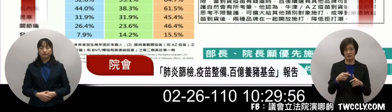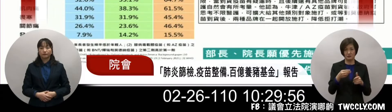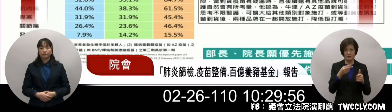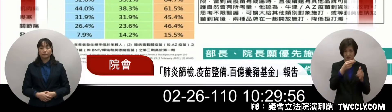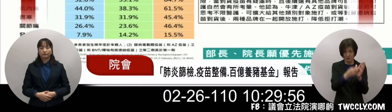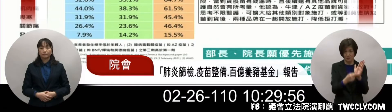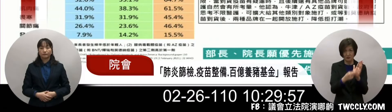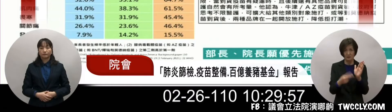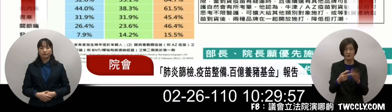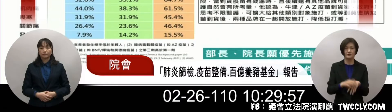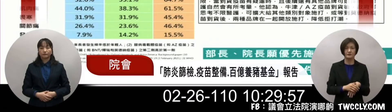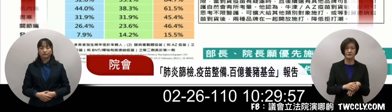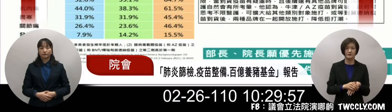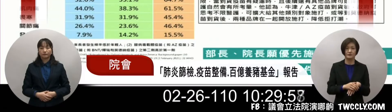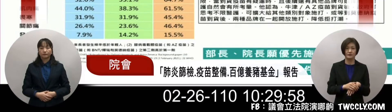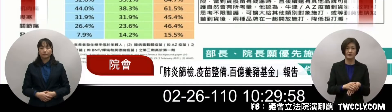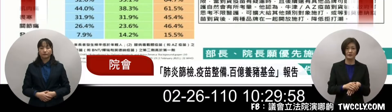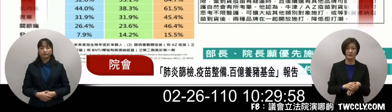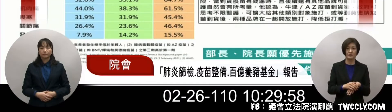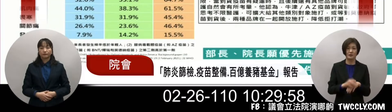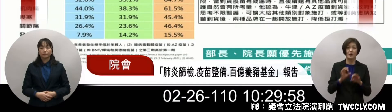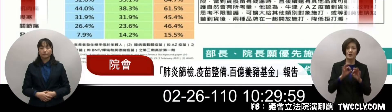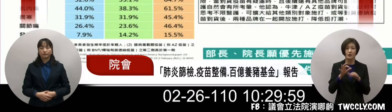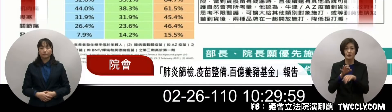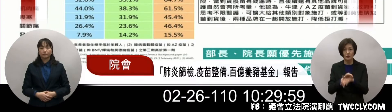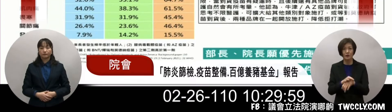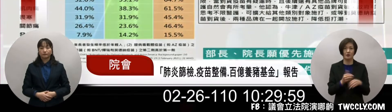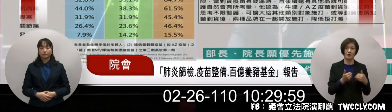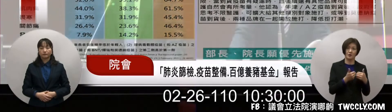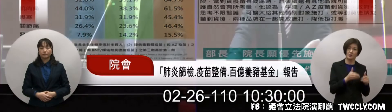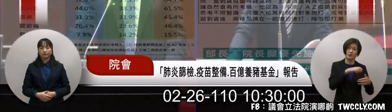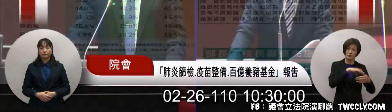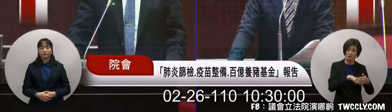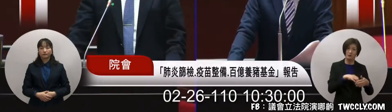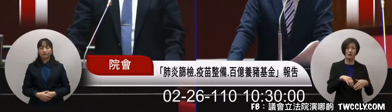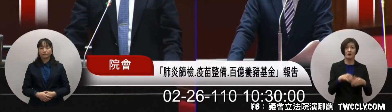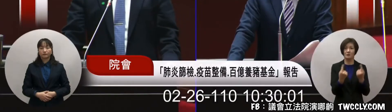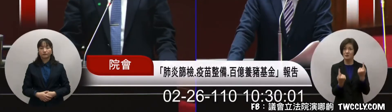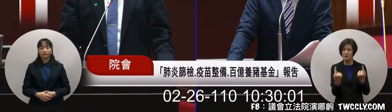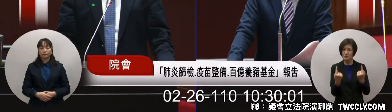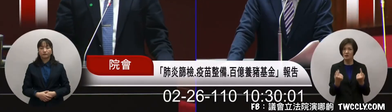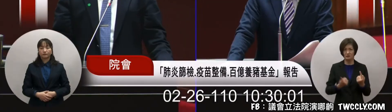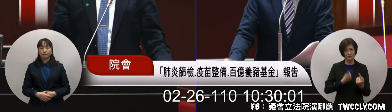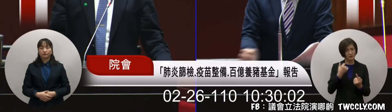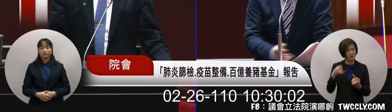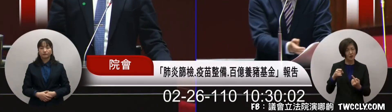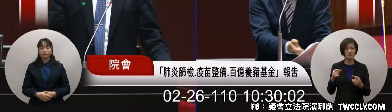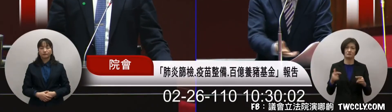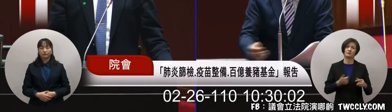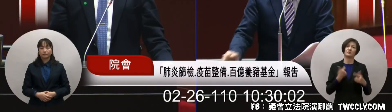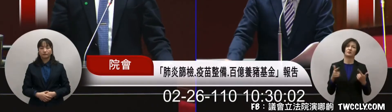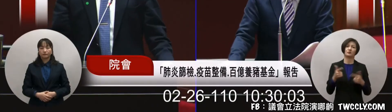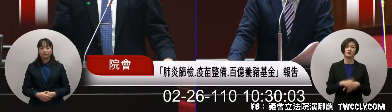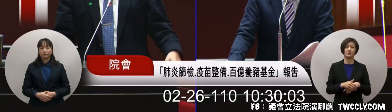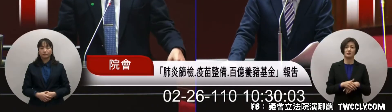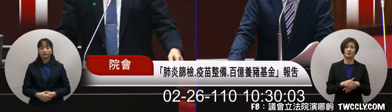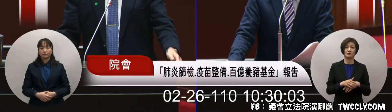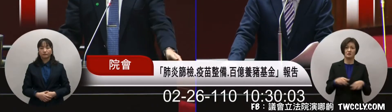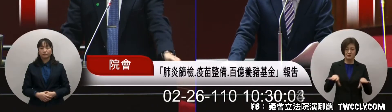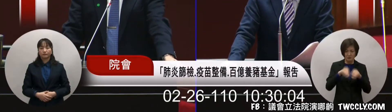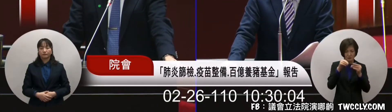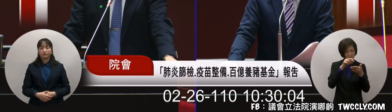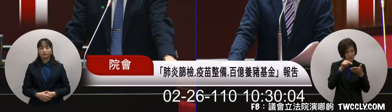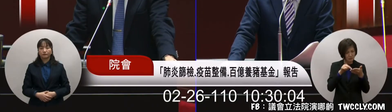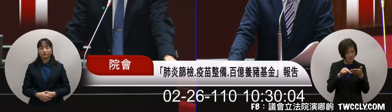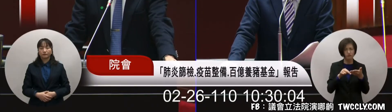苗的各种反应跟这个辉瑞以及跟莫纳德比起来，也并不见得是特别不好的反应，从这个整理的数字看起来，你